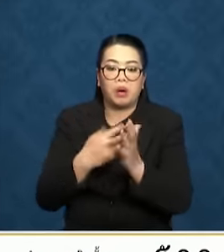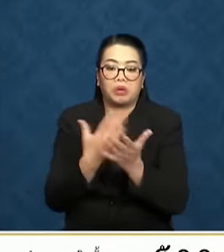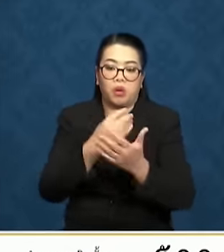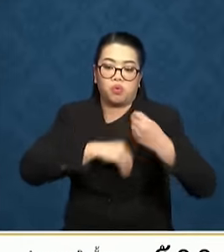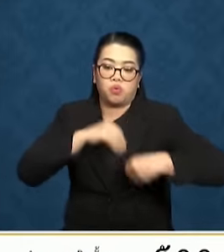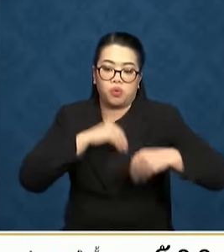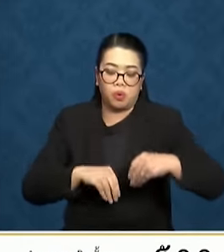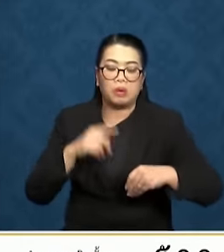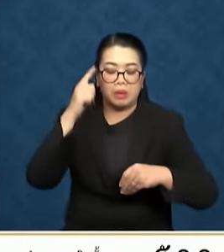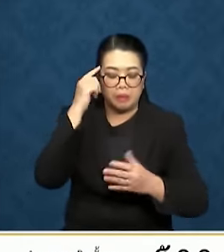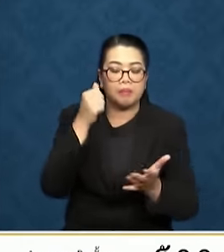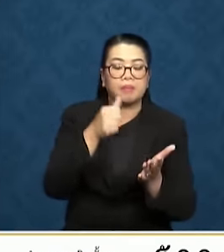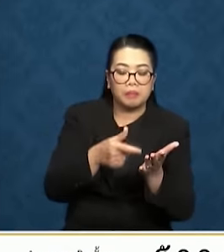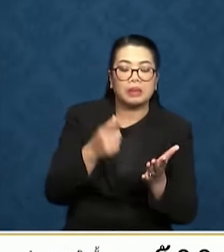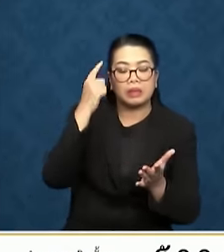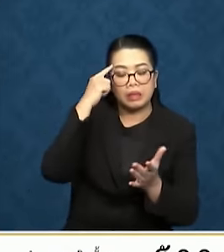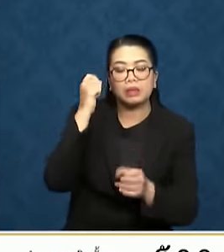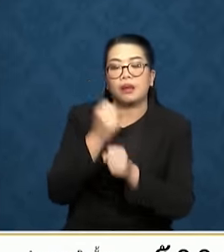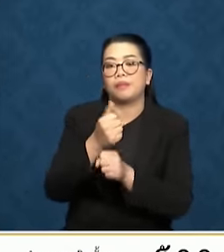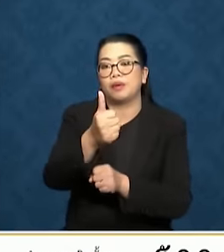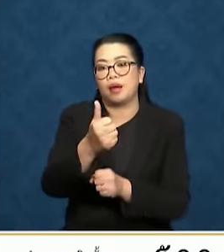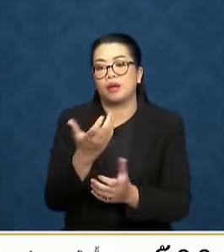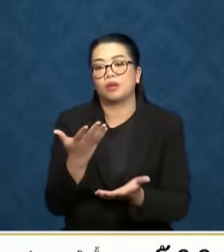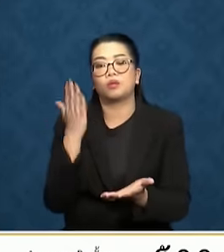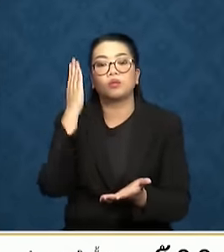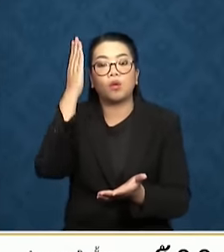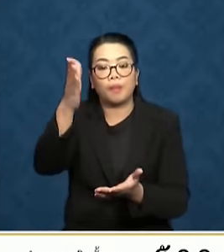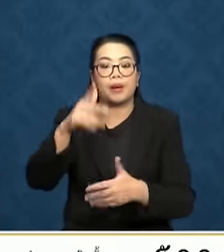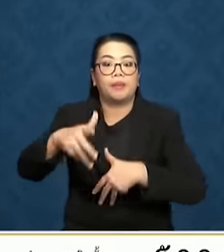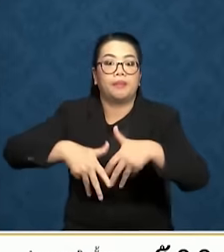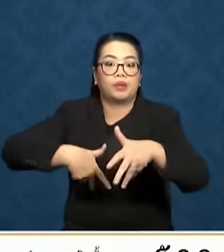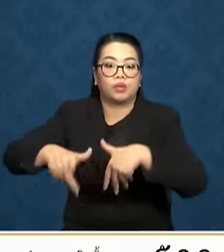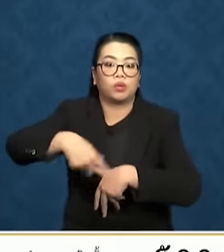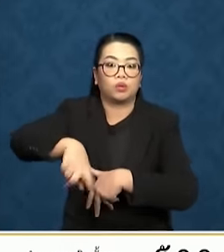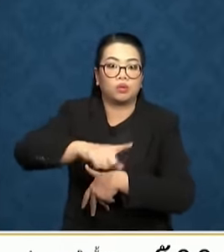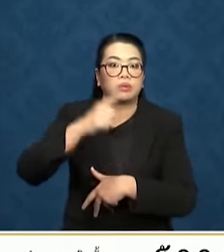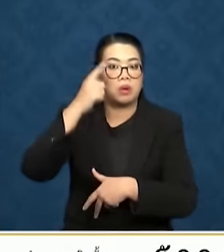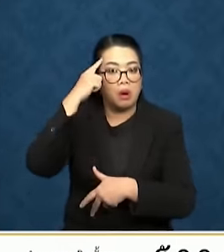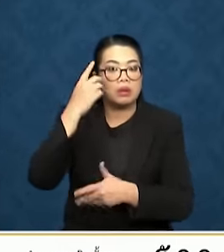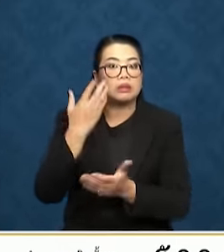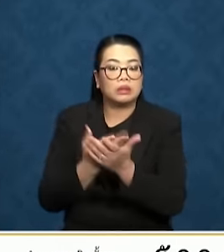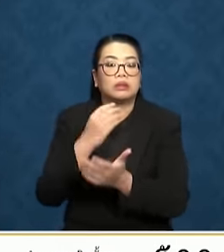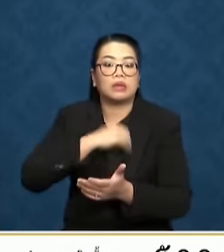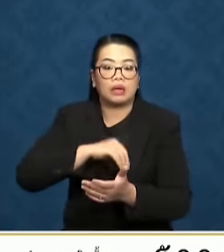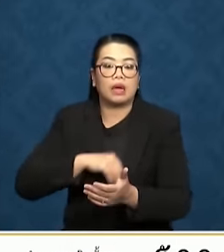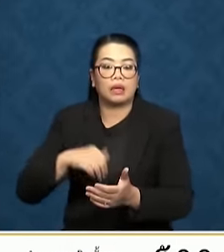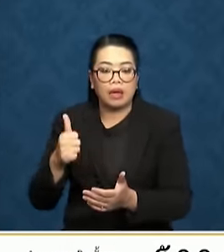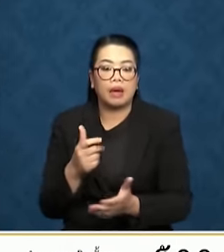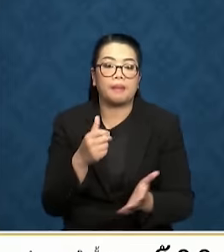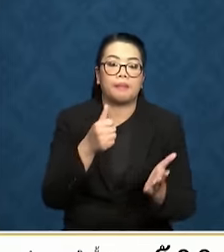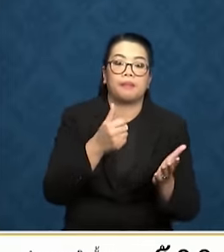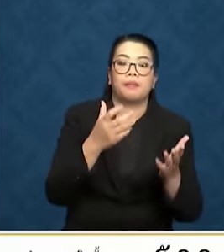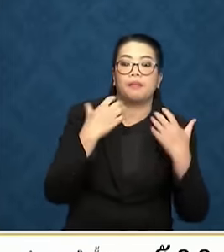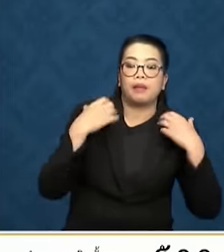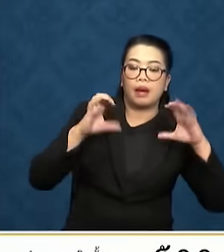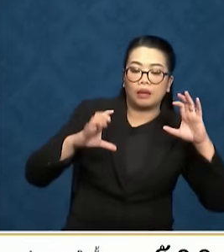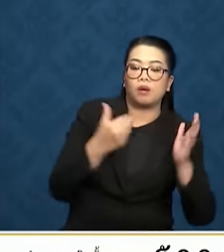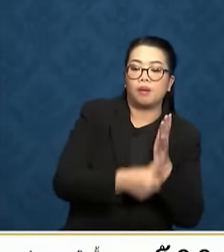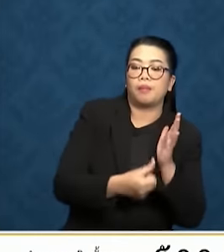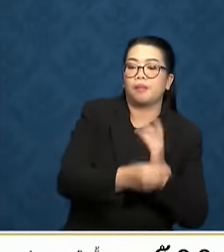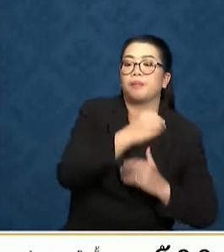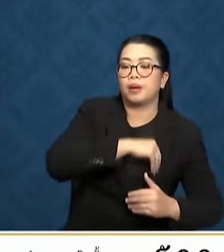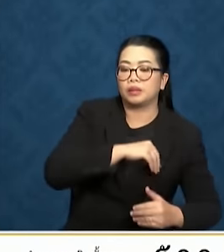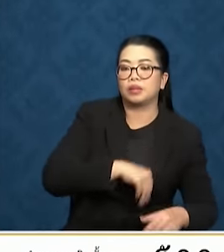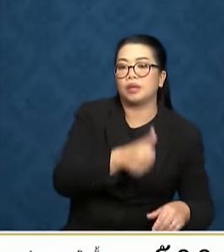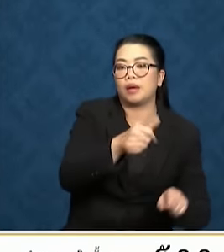ที่เว็บไซต์ของพรรคเพื่อไทยเคยทำไว้ก็น่าจะเป็นประโยชน์ไม่มากก็น้อยกับพี่น้องประชาชนนอกจากนั้นก็ยังมีภาษีอีกหลายรูป